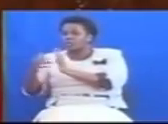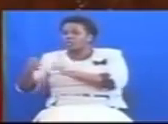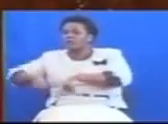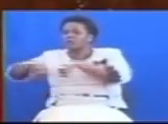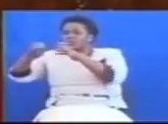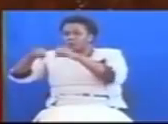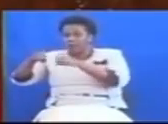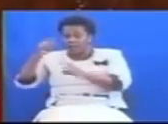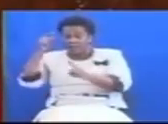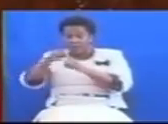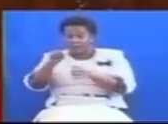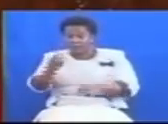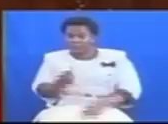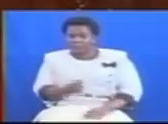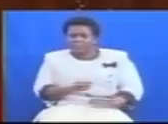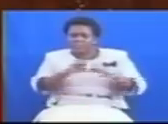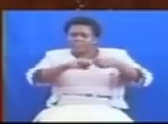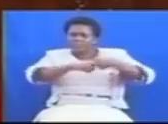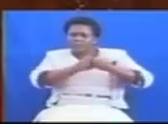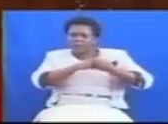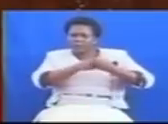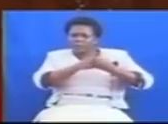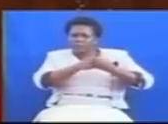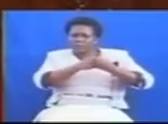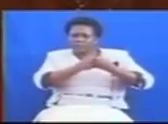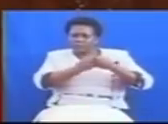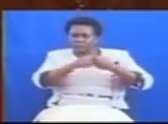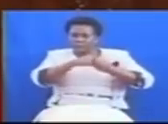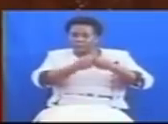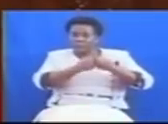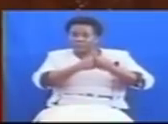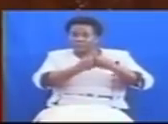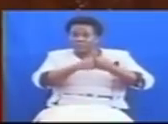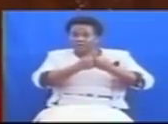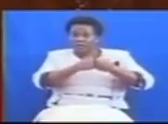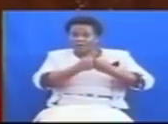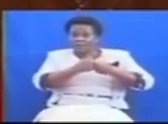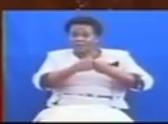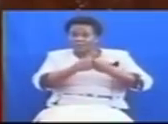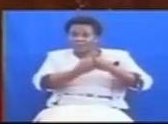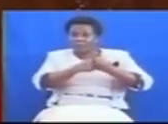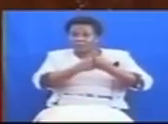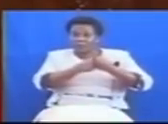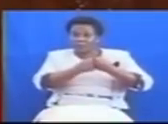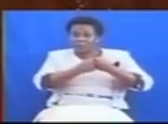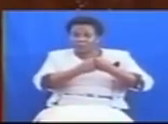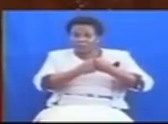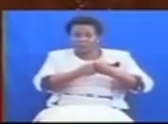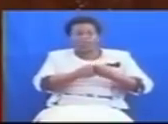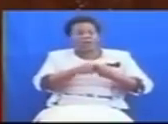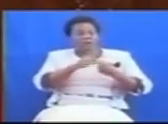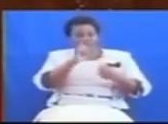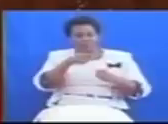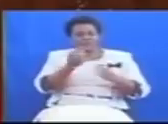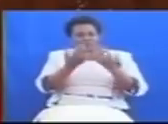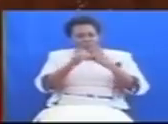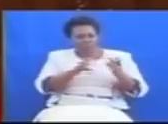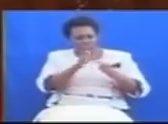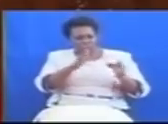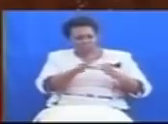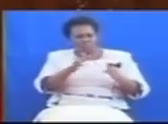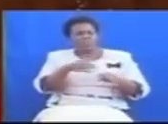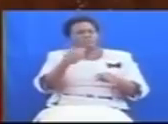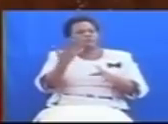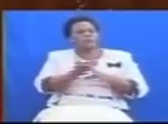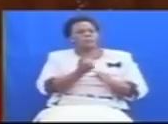zile changamoto ambazo ni za kutafutiwa majawabu haraka haraka zisingoje kikao kikubwa, mawaziri waweze kukutana haraka